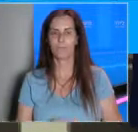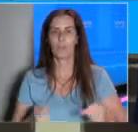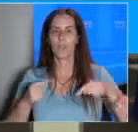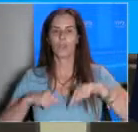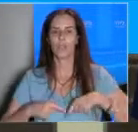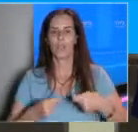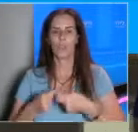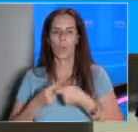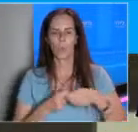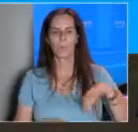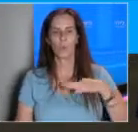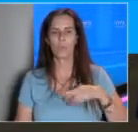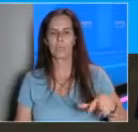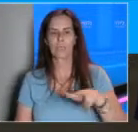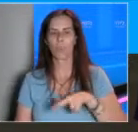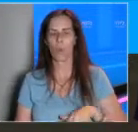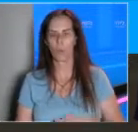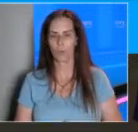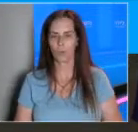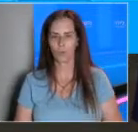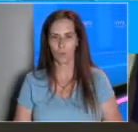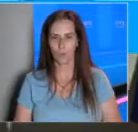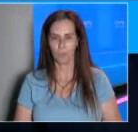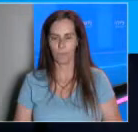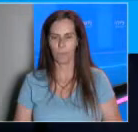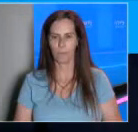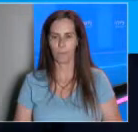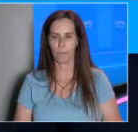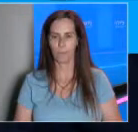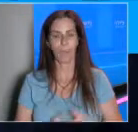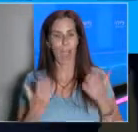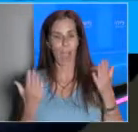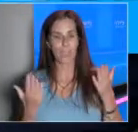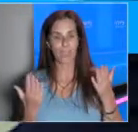הציבור, פרופ' חגי לוין, שלום. שלום עידן, ערב טוב. ערב טוב, אז